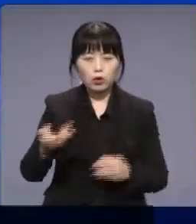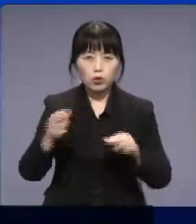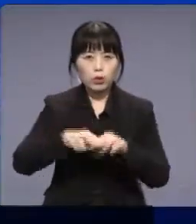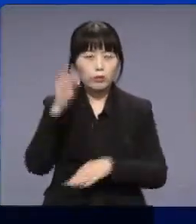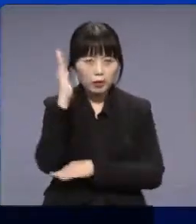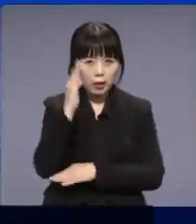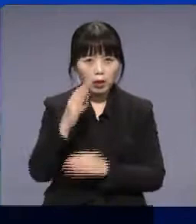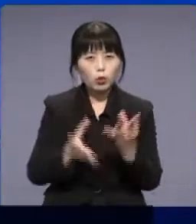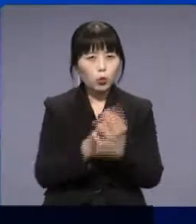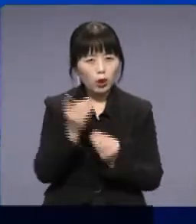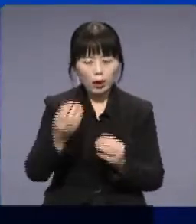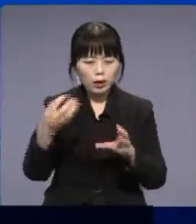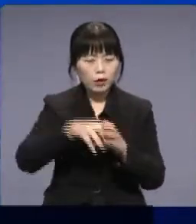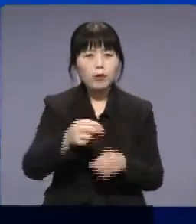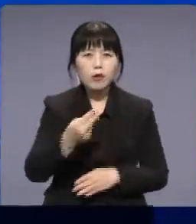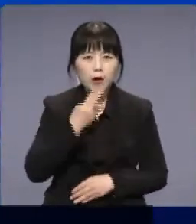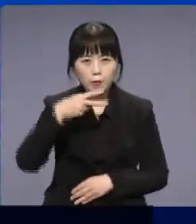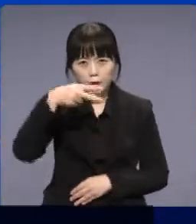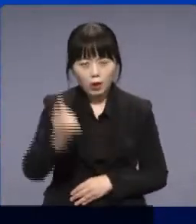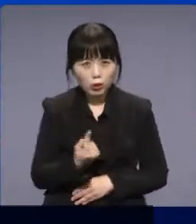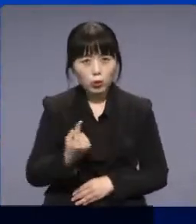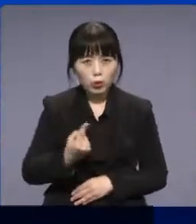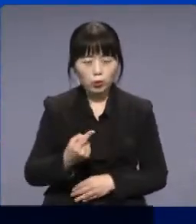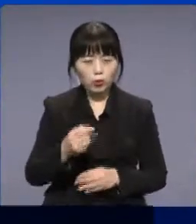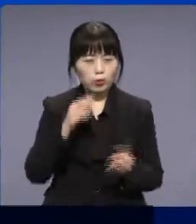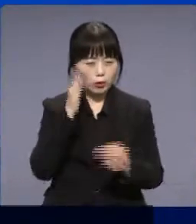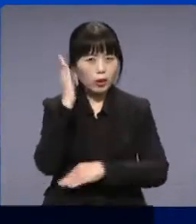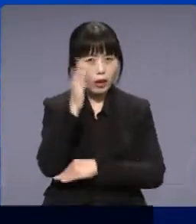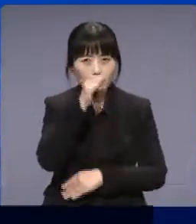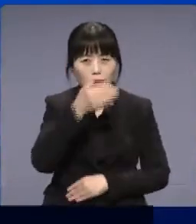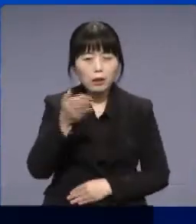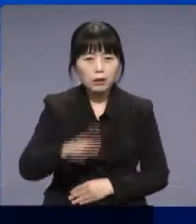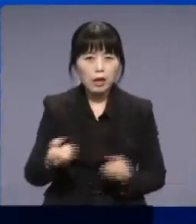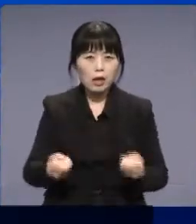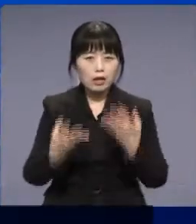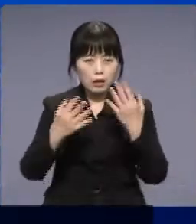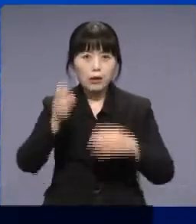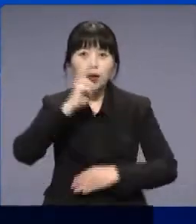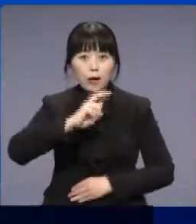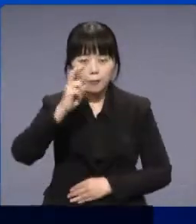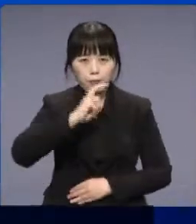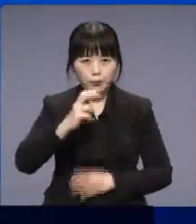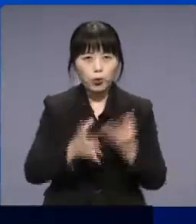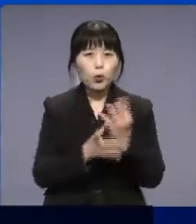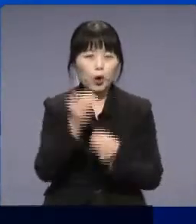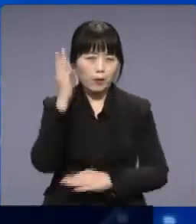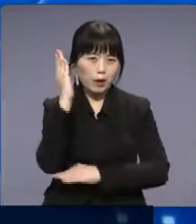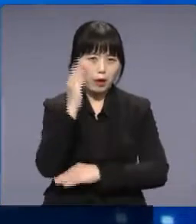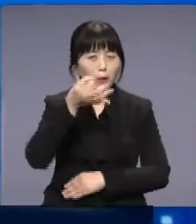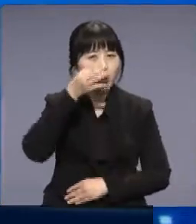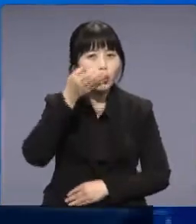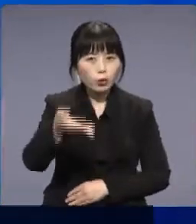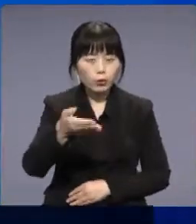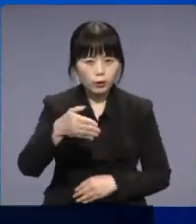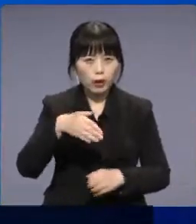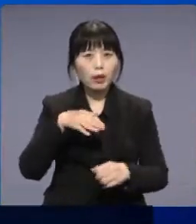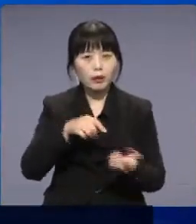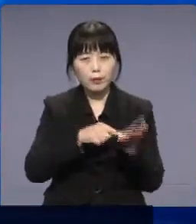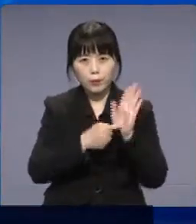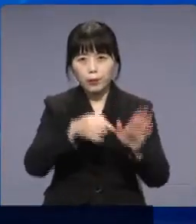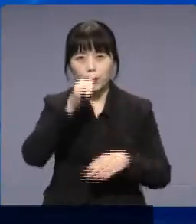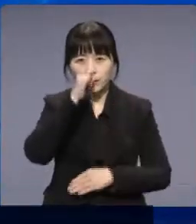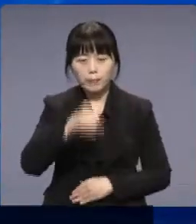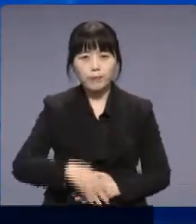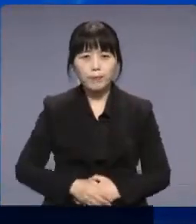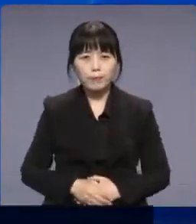통합이란 메시지는 담기지 않았다고 해서 좀 얘기가 되고 있는데 예, 행사에서 합창이라는 통합의 메시지 보였다 이런 말씀입니다.